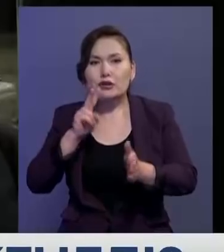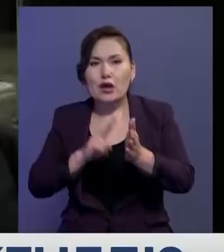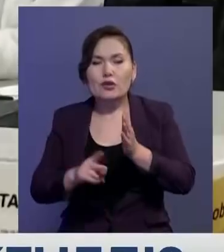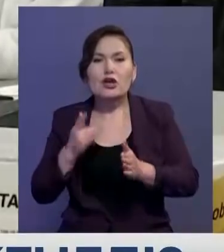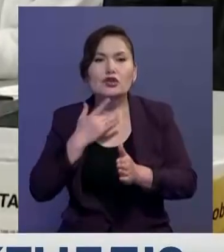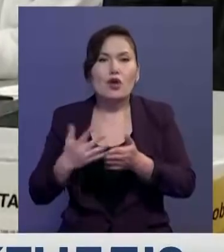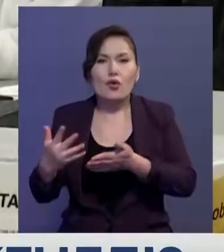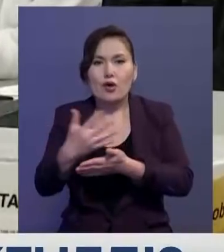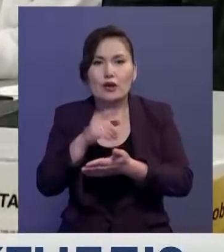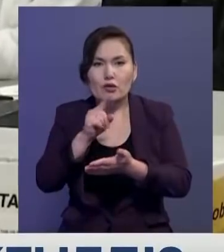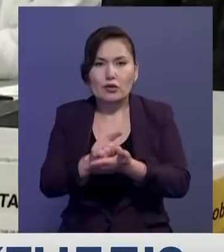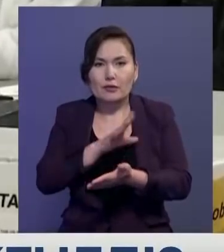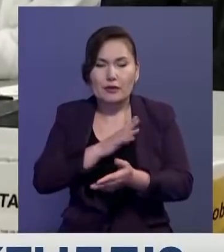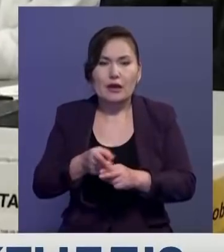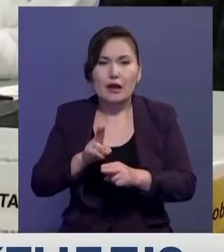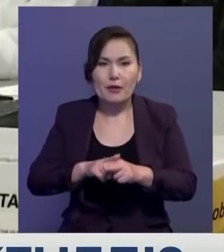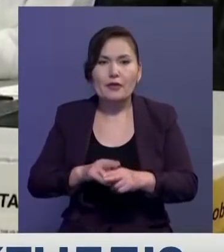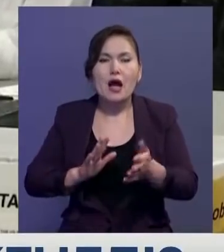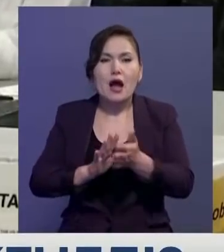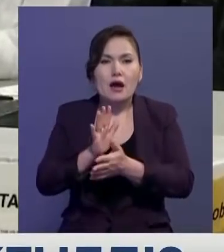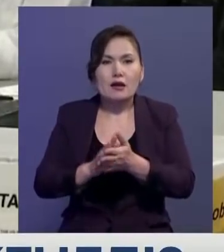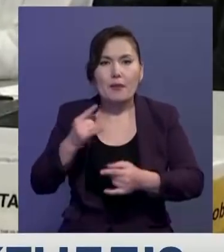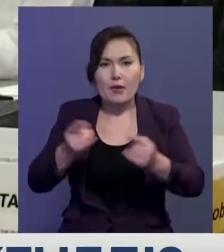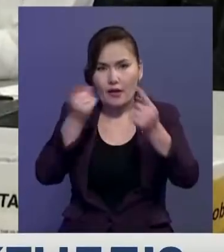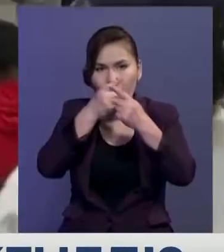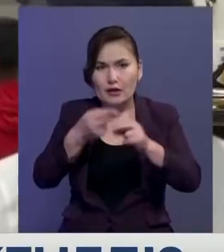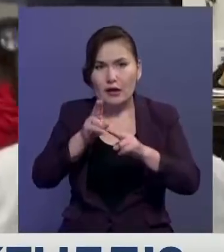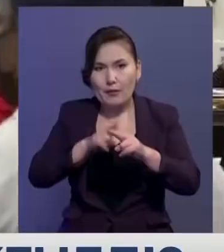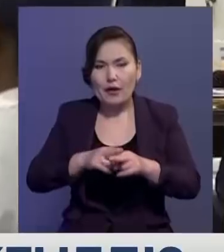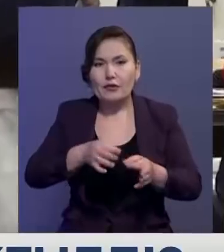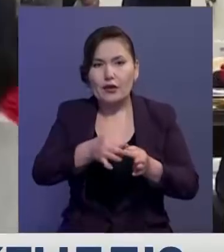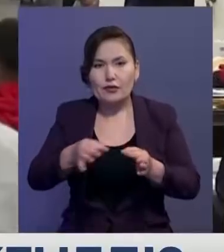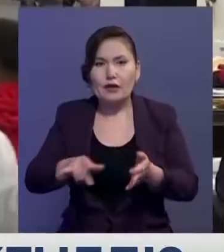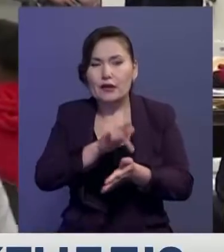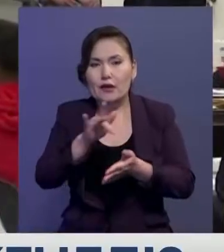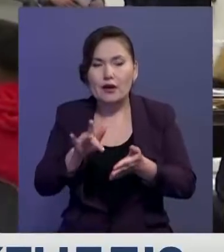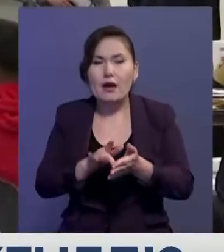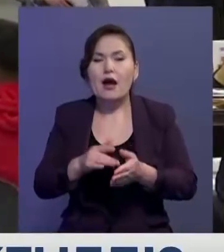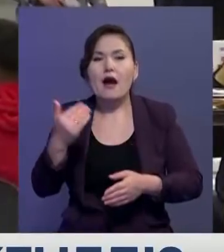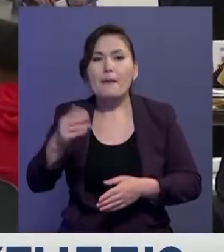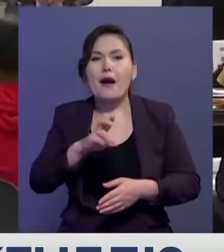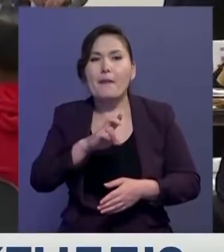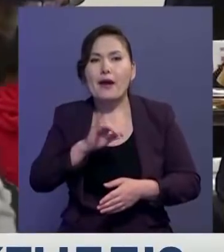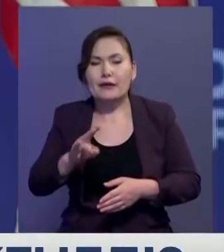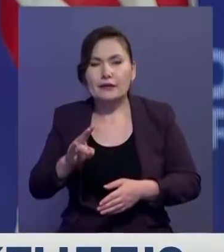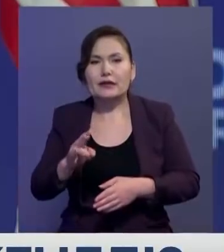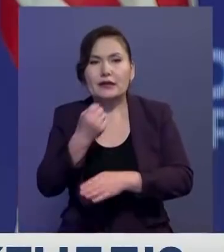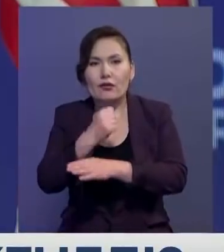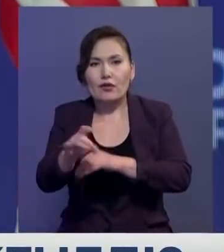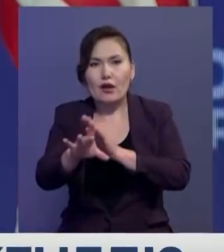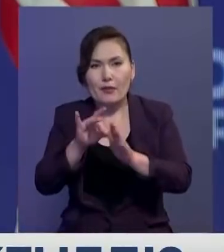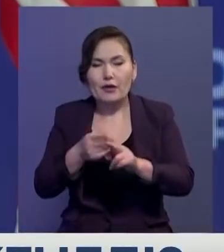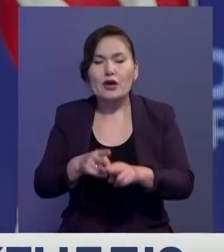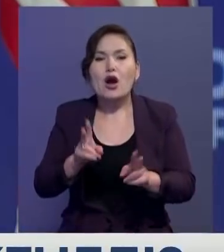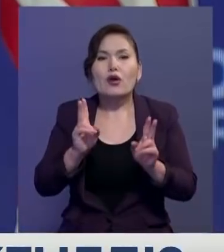270 дауыс жинау керек. Ақпарат көздерінің хабарлауынша, Мичиган мен Висконсин штаттарының таңдауы Байденге түскен. Десе де,